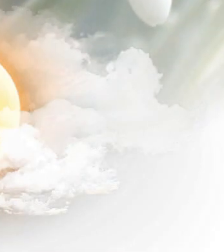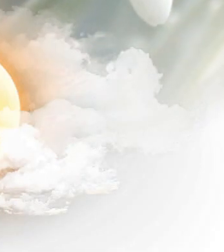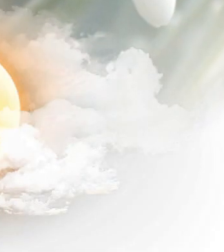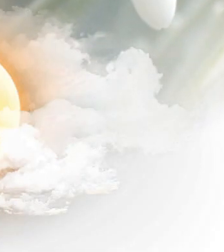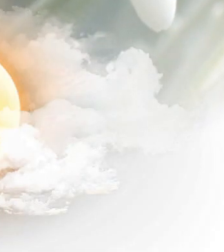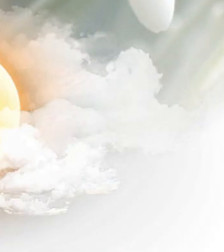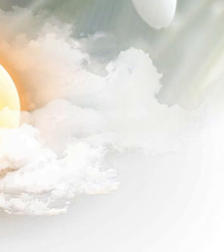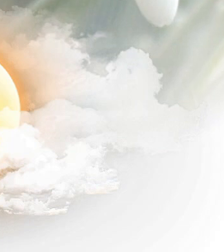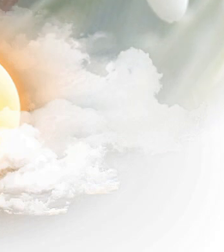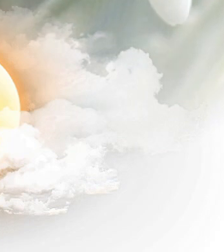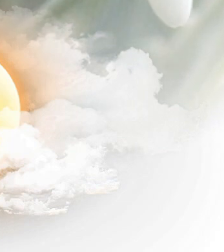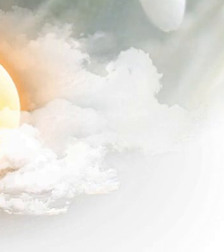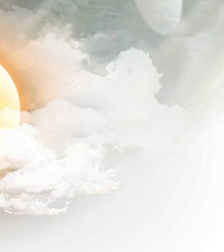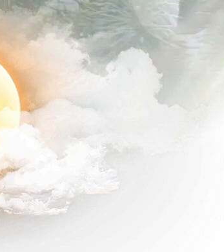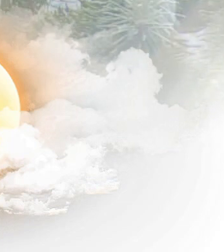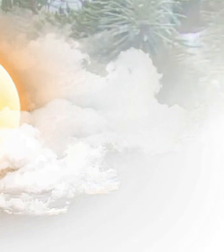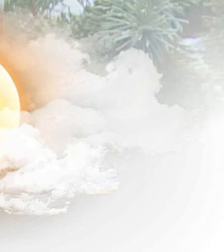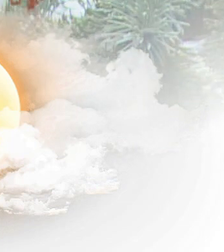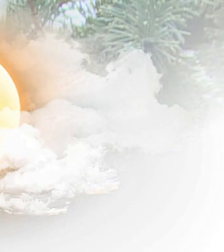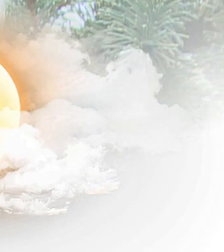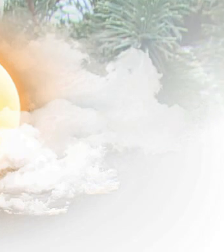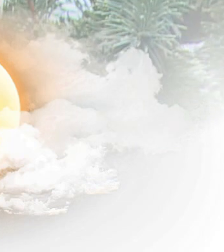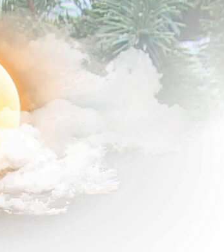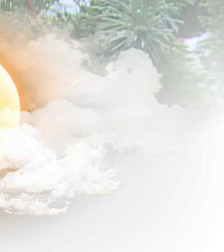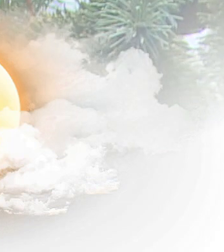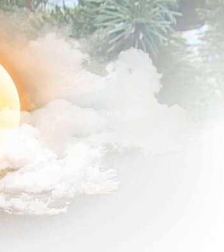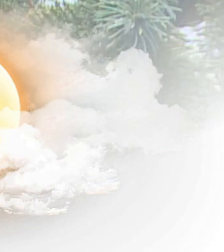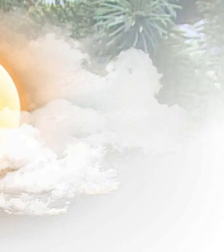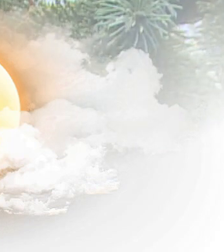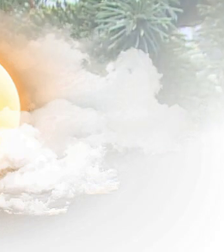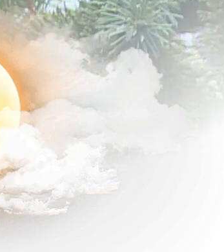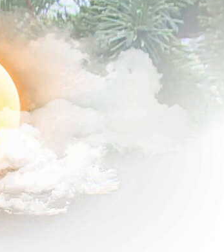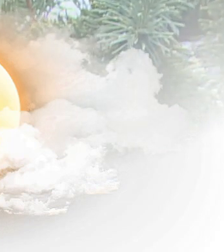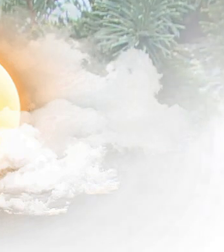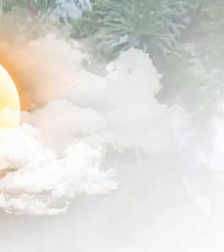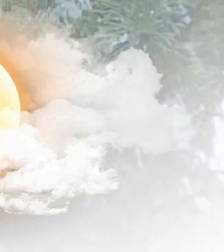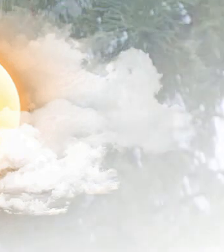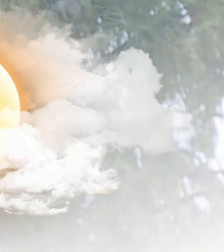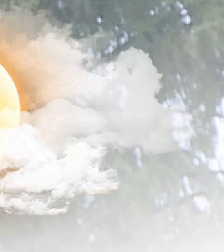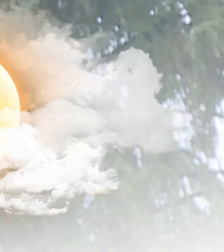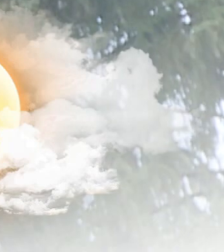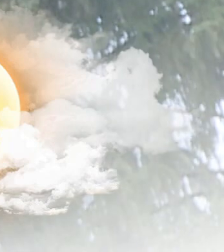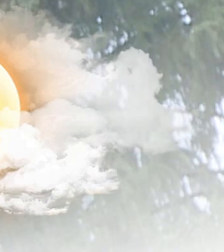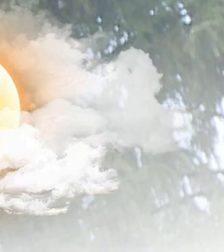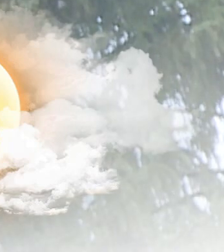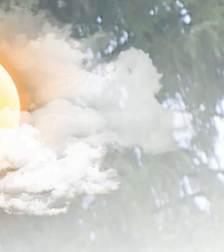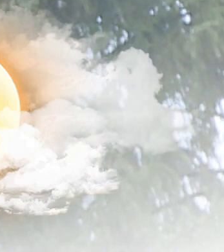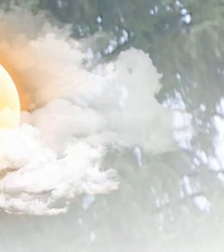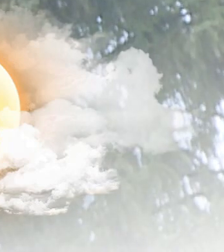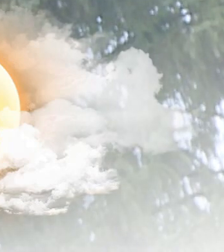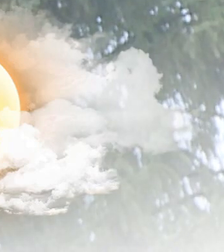У Свіслачы, Зэльві і Слонімі прагназуецца каля 14 градусаў цяпла раніцай, да